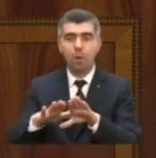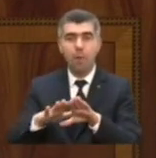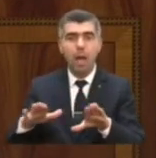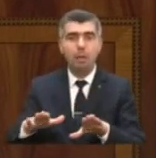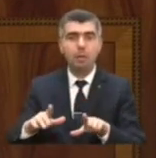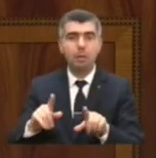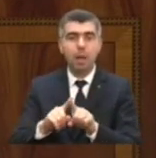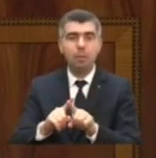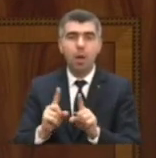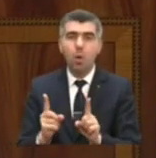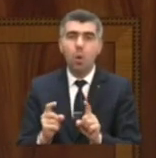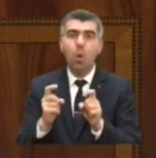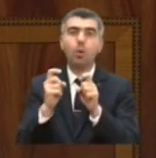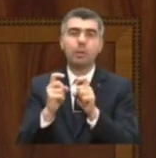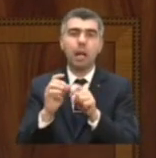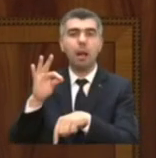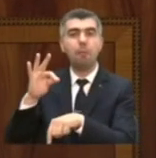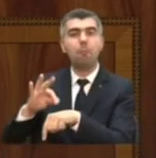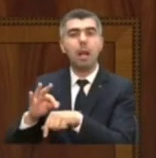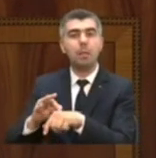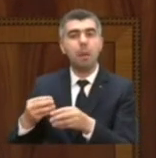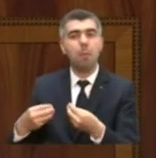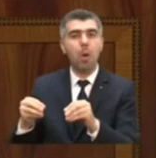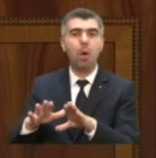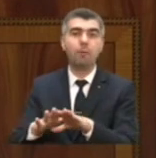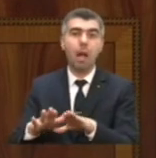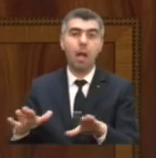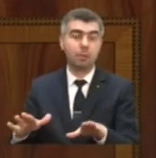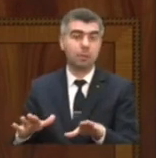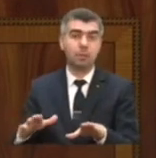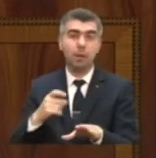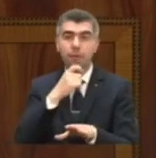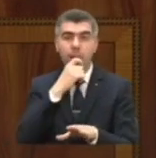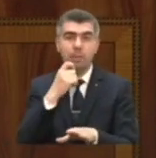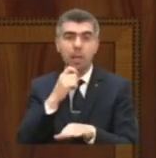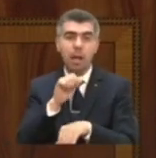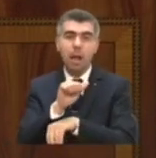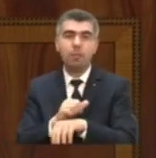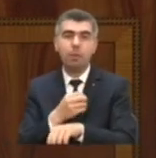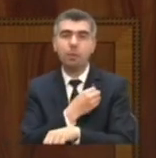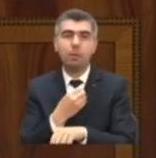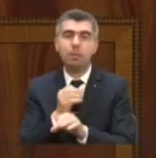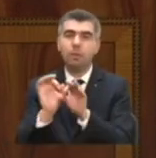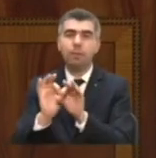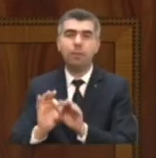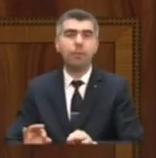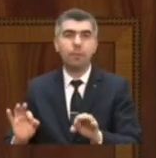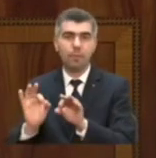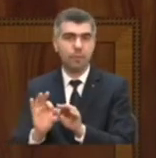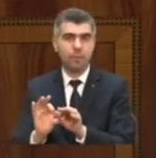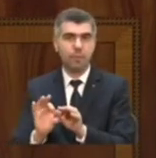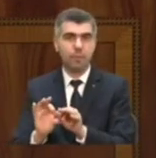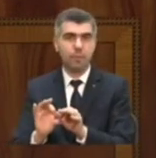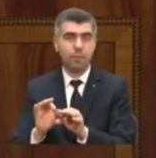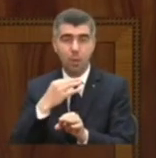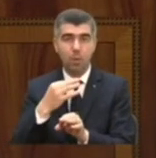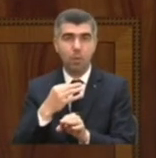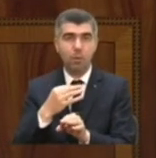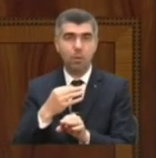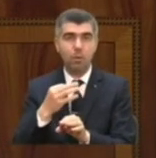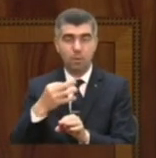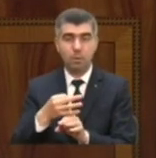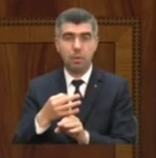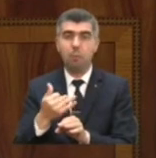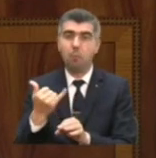المبيض في هاد شهر رمضان العظيم، لان ما عندهاش التغطيه الصحيه، ولهذا راه عنده من الربع الاول الربع الثاني والربع